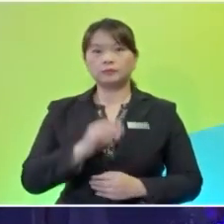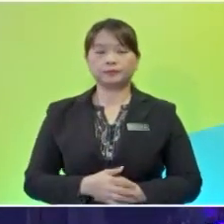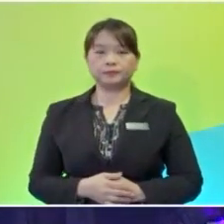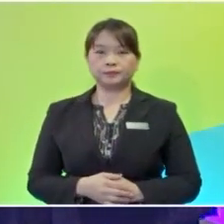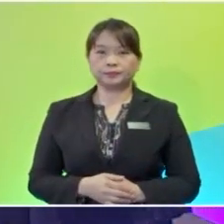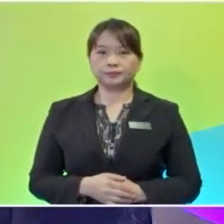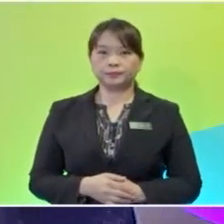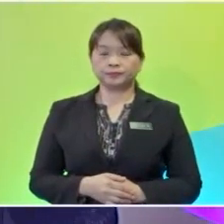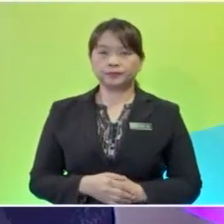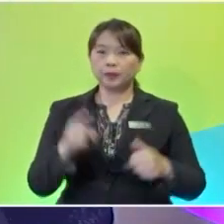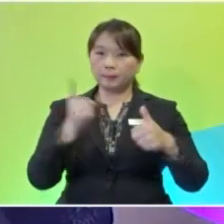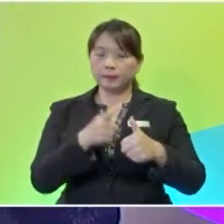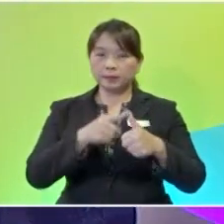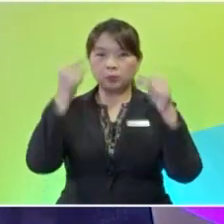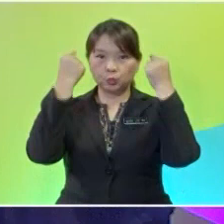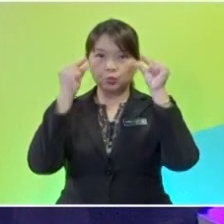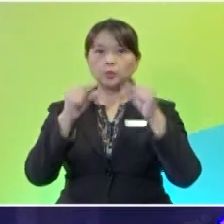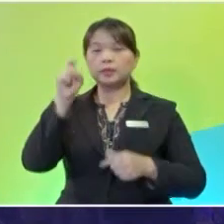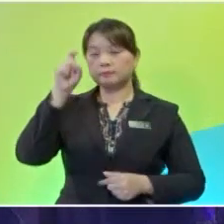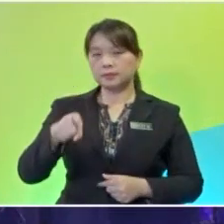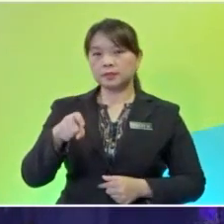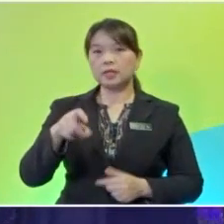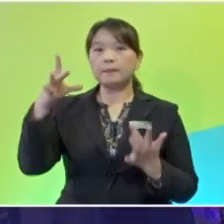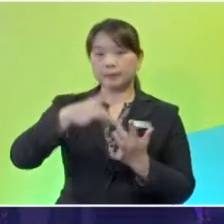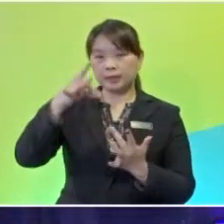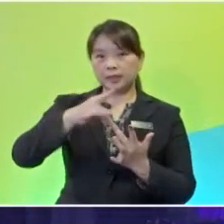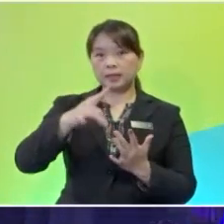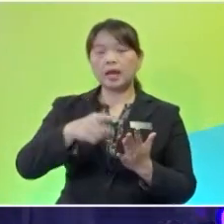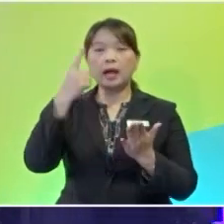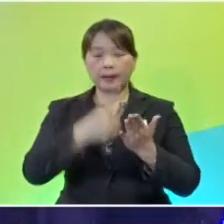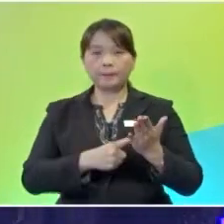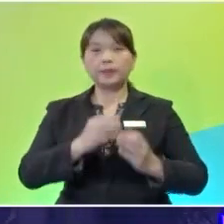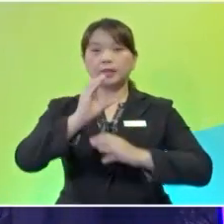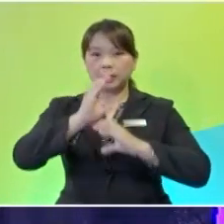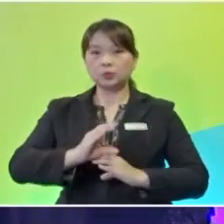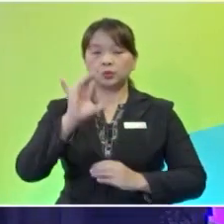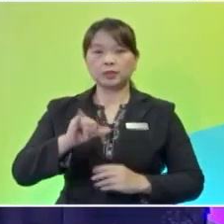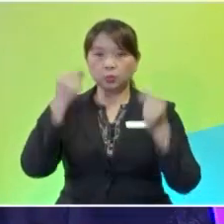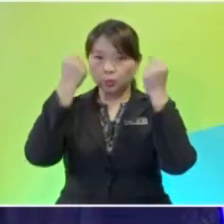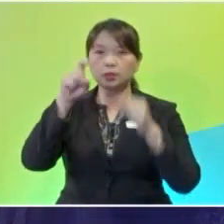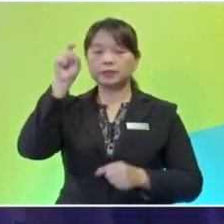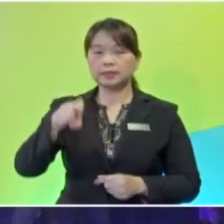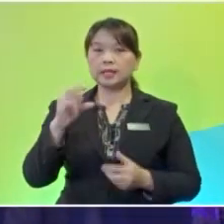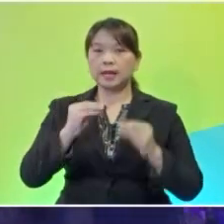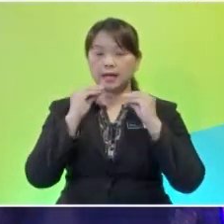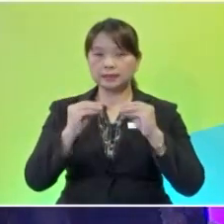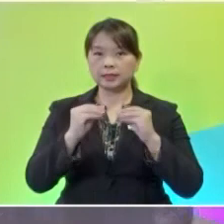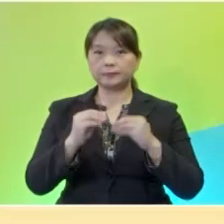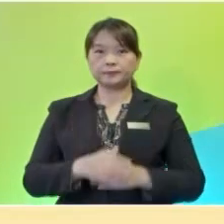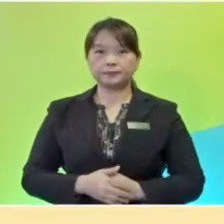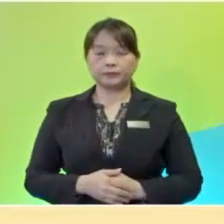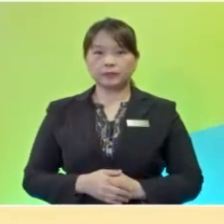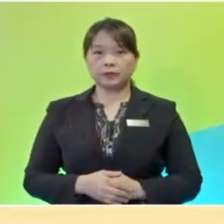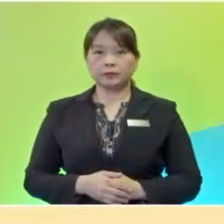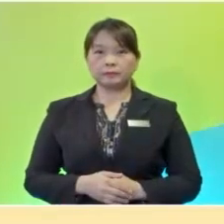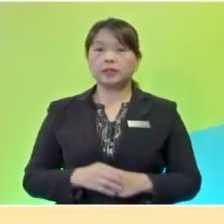首先呢，老师呢一定要先选取他要教导的内容标准和学习标准，这就是刚才我在一开始第